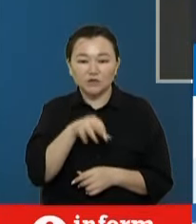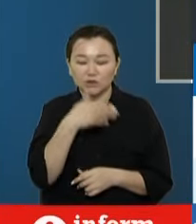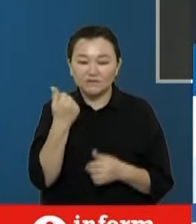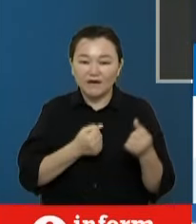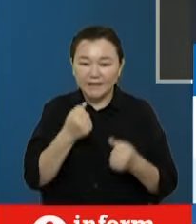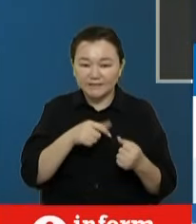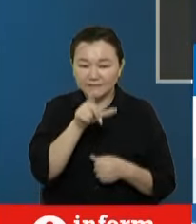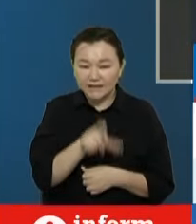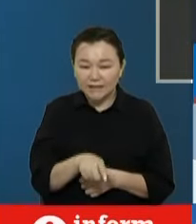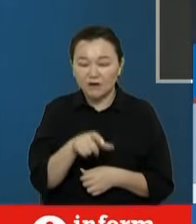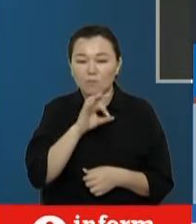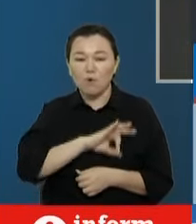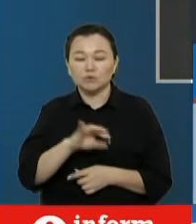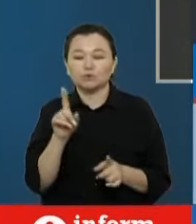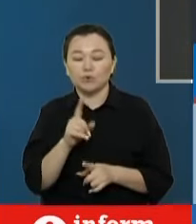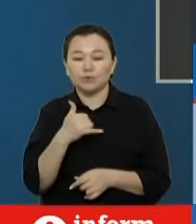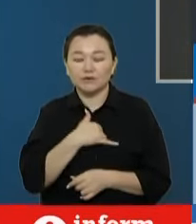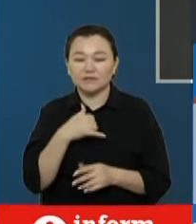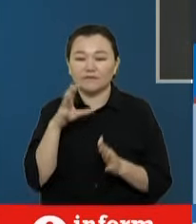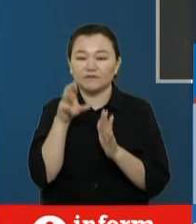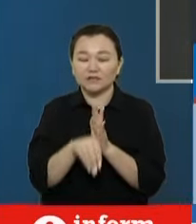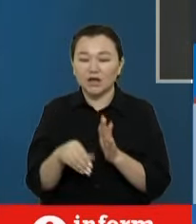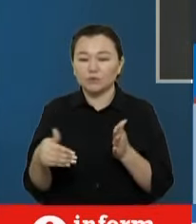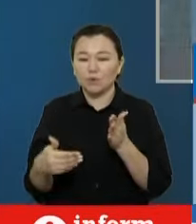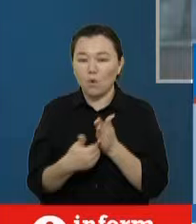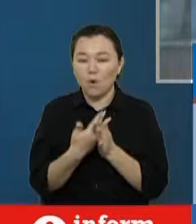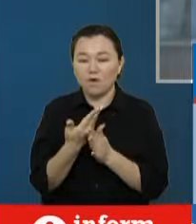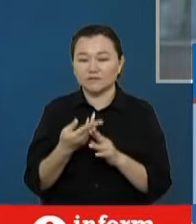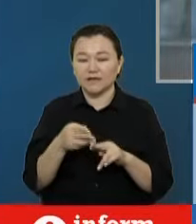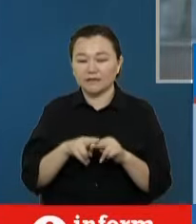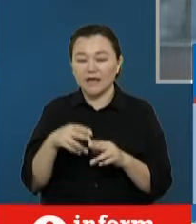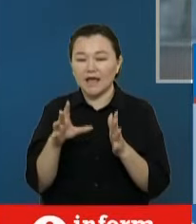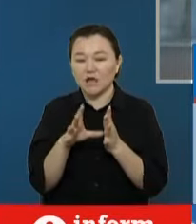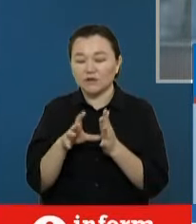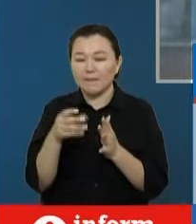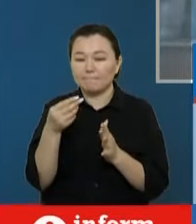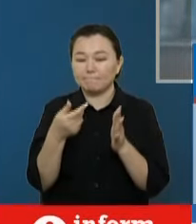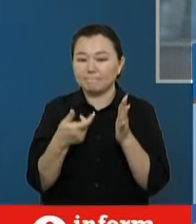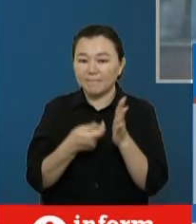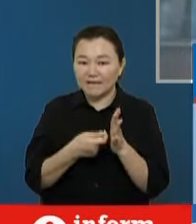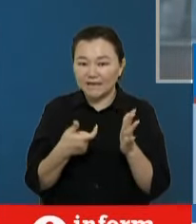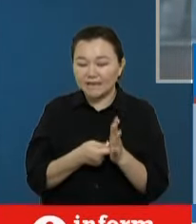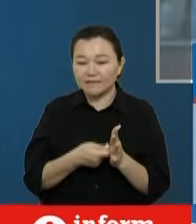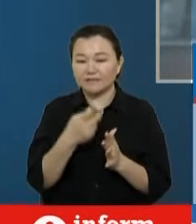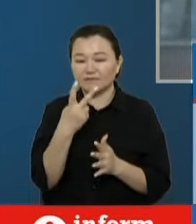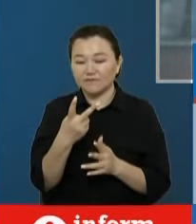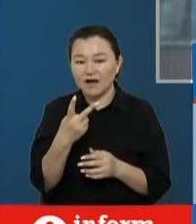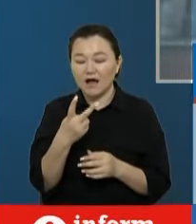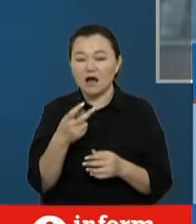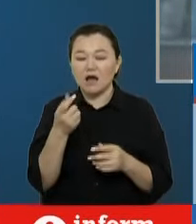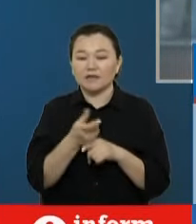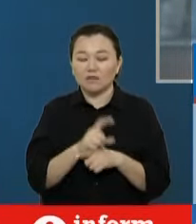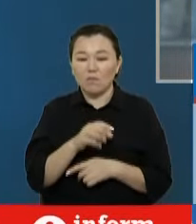раз. Пользуясь тем, что внедряют сейчас новшество, вот это электронное билетирование. Два, водительский состав просто